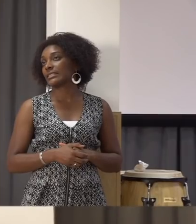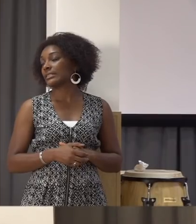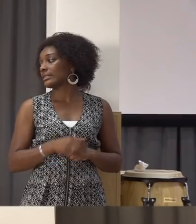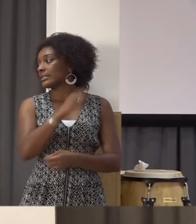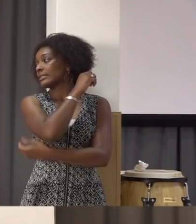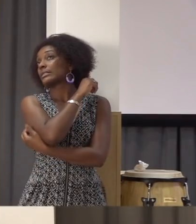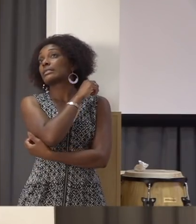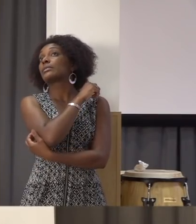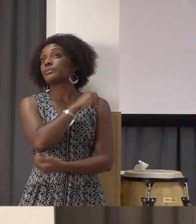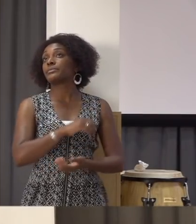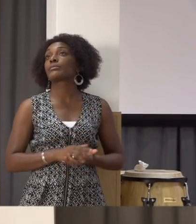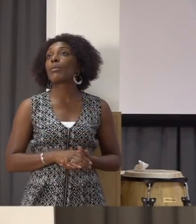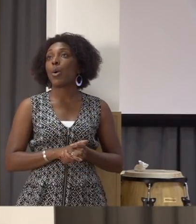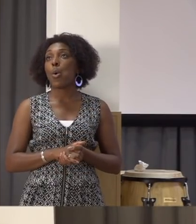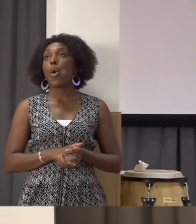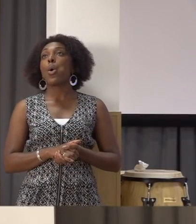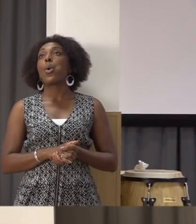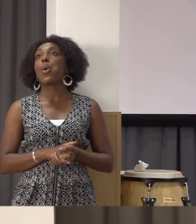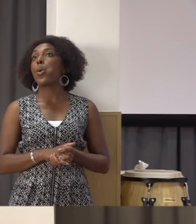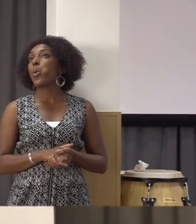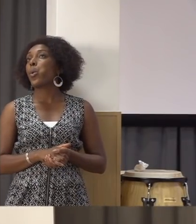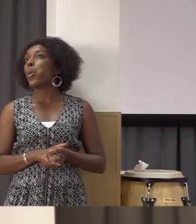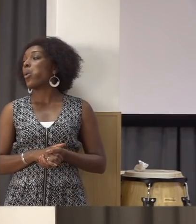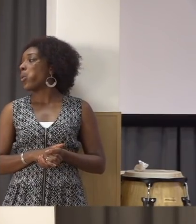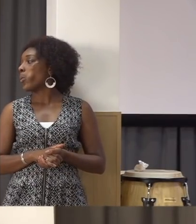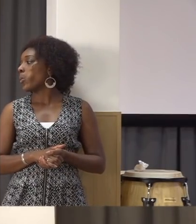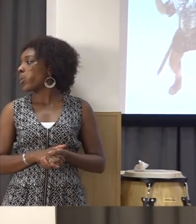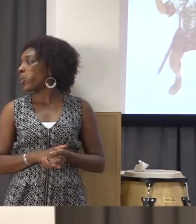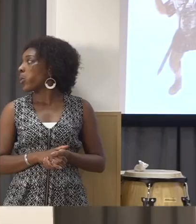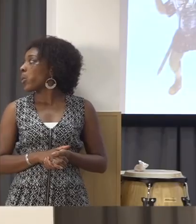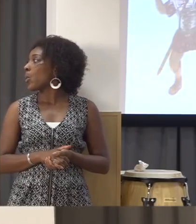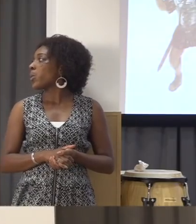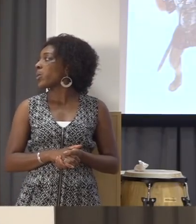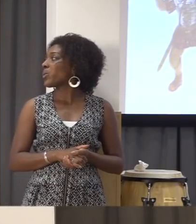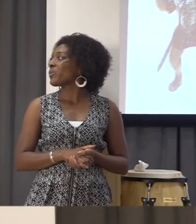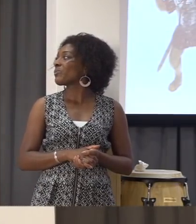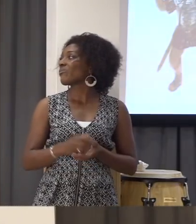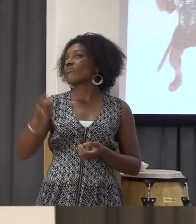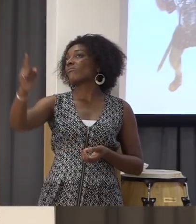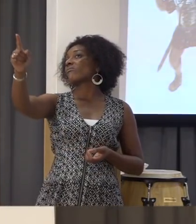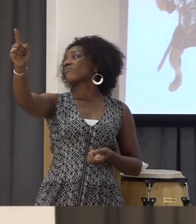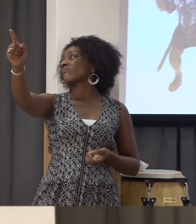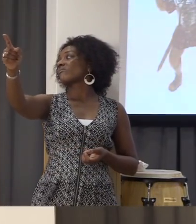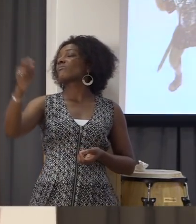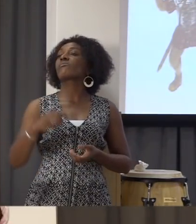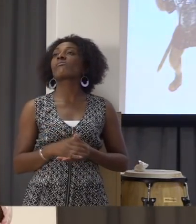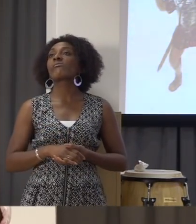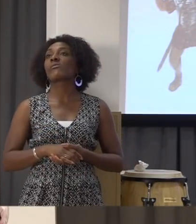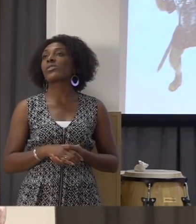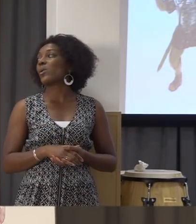Ça, c'est pour faire avancer. D'accord. Ça, c'est pour faire reculer. Ok, Je pense. ok, on va essayer.